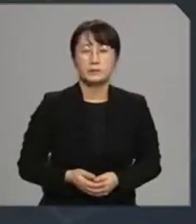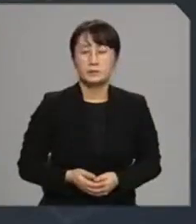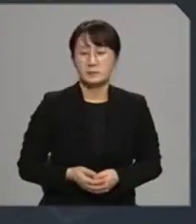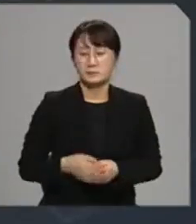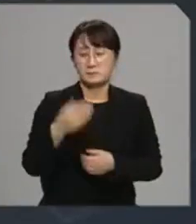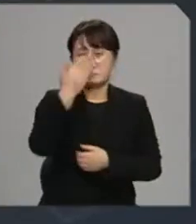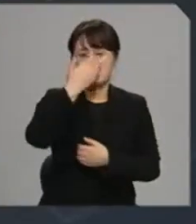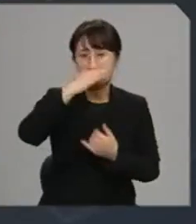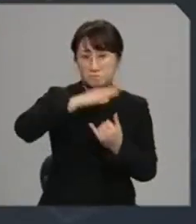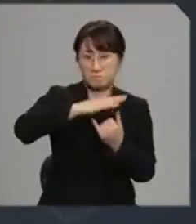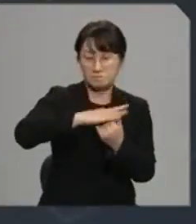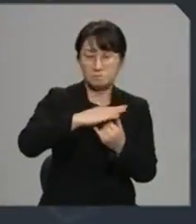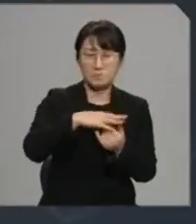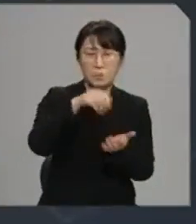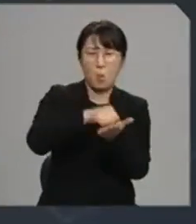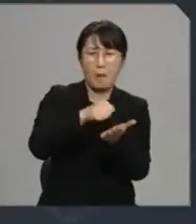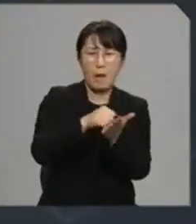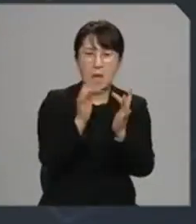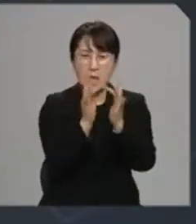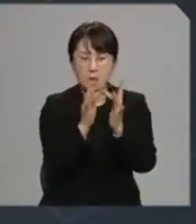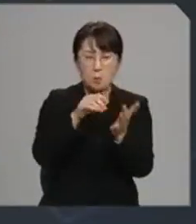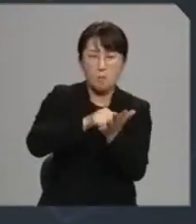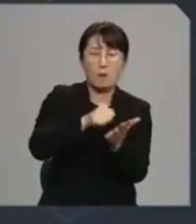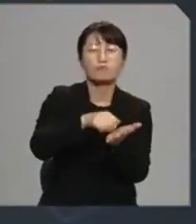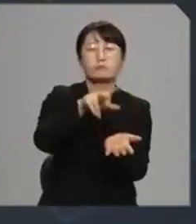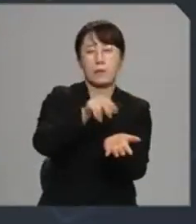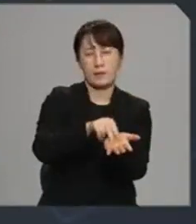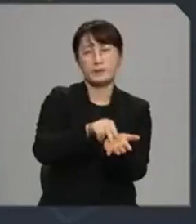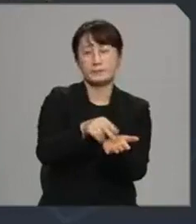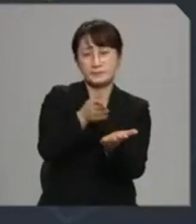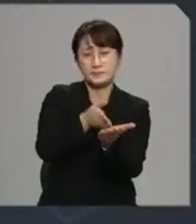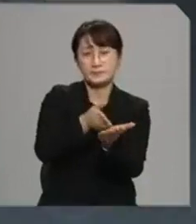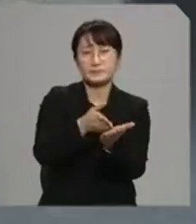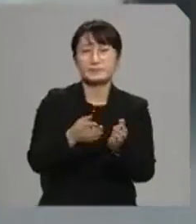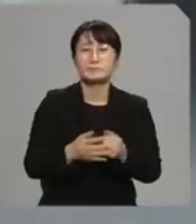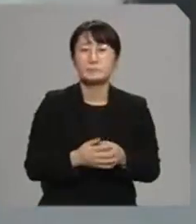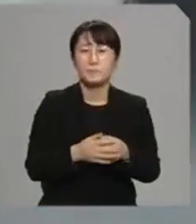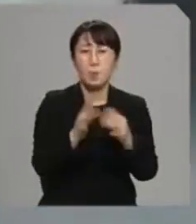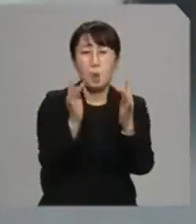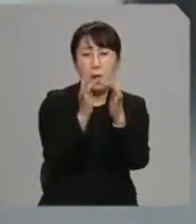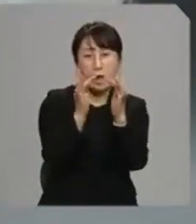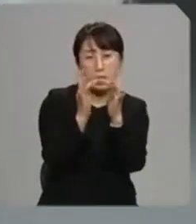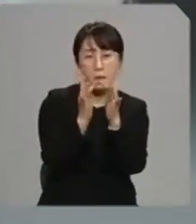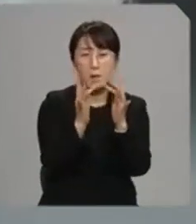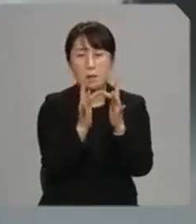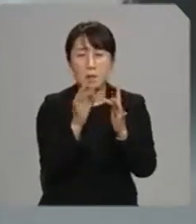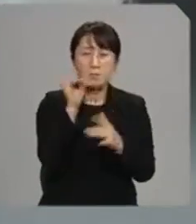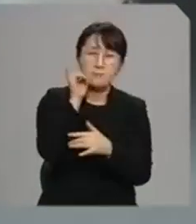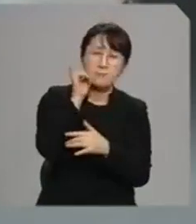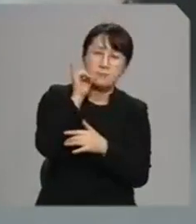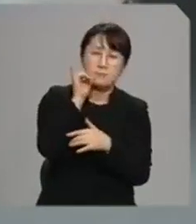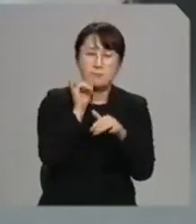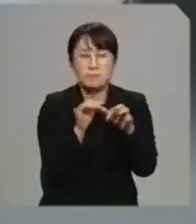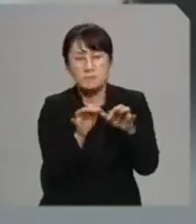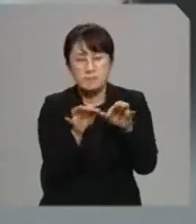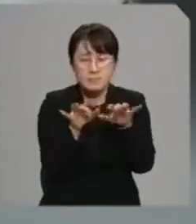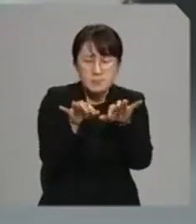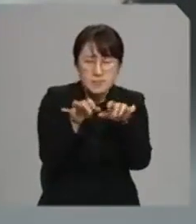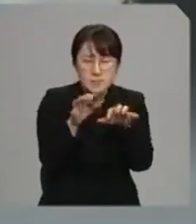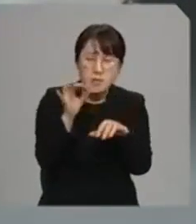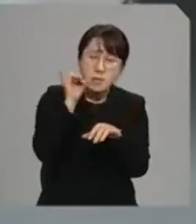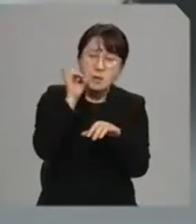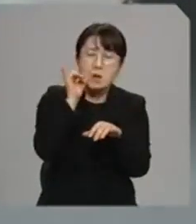청소년 도박 실태를 다루는 연소포도 마지막 순서입니다 온라인 도박이 청소년들 사이에 암초처럼 번진